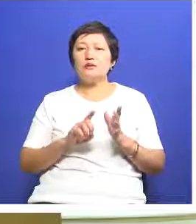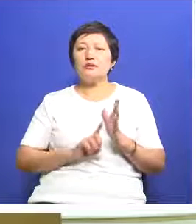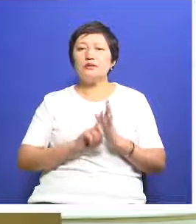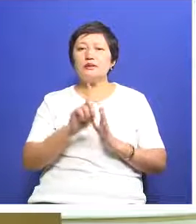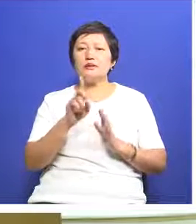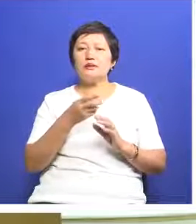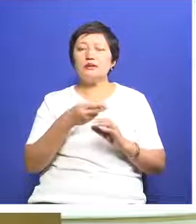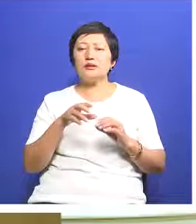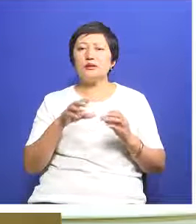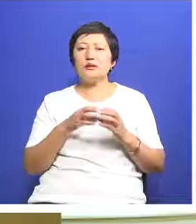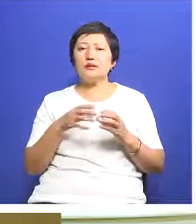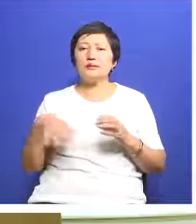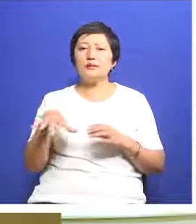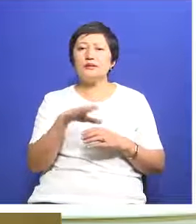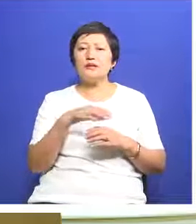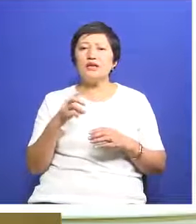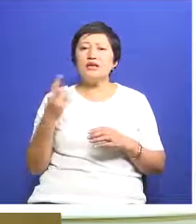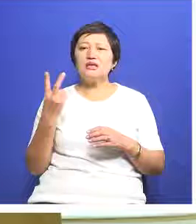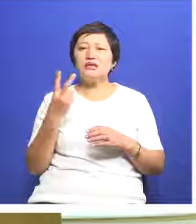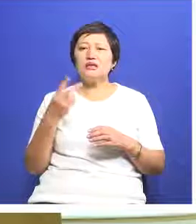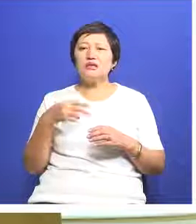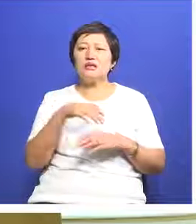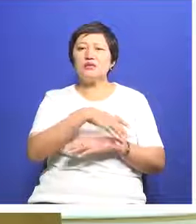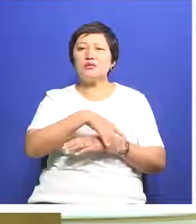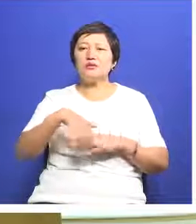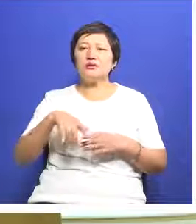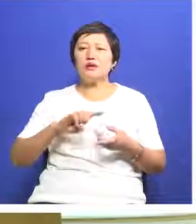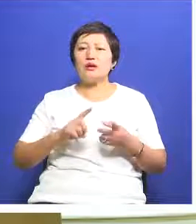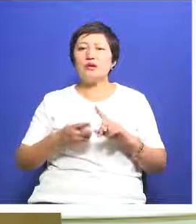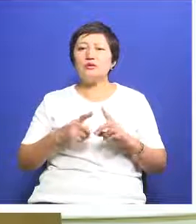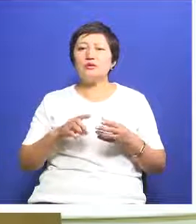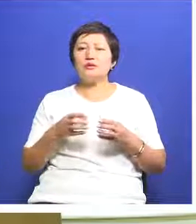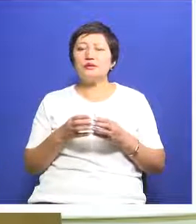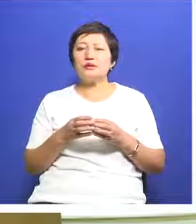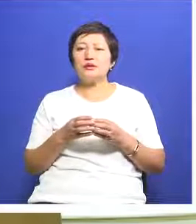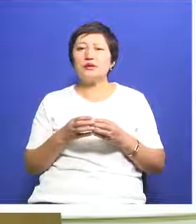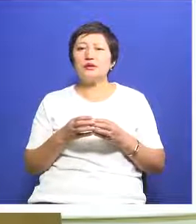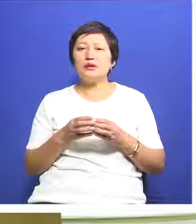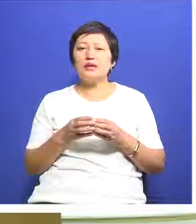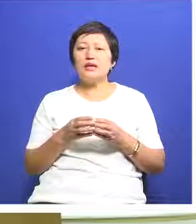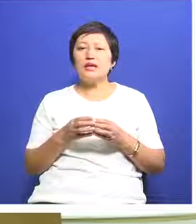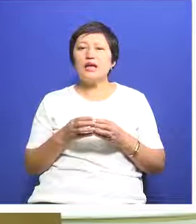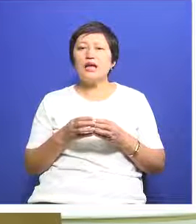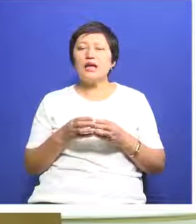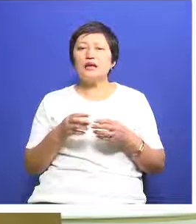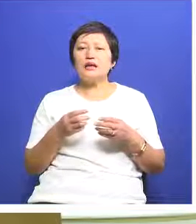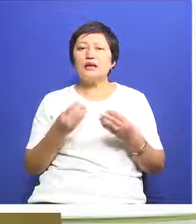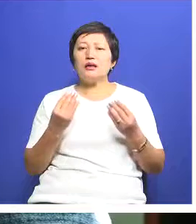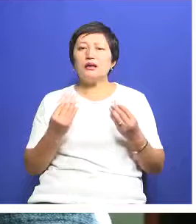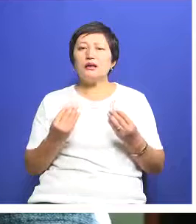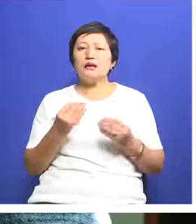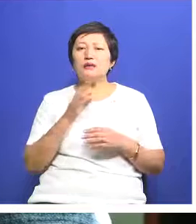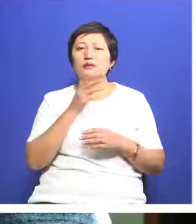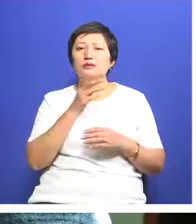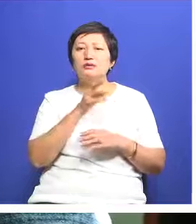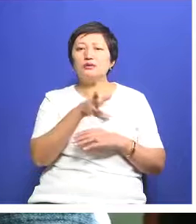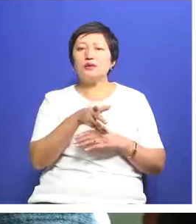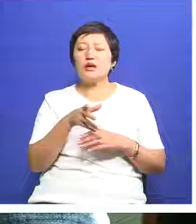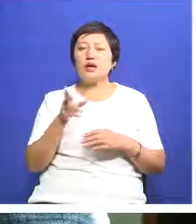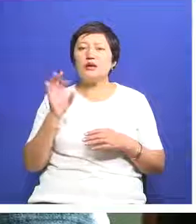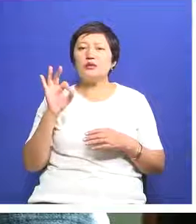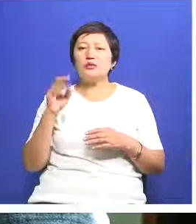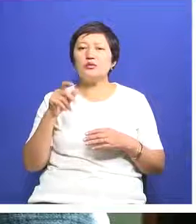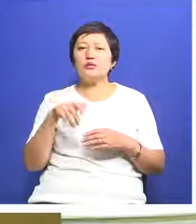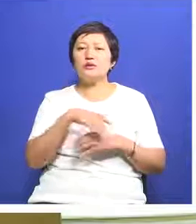басталды. Бізде мынау шеткі екі көшенің күні ауыстырып шықтық. Енді мынау алдағы жоспарларымыз, енді қалған